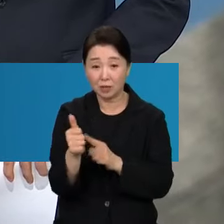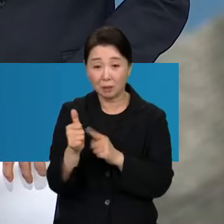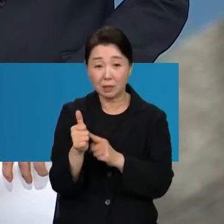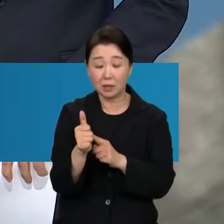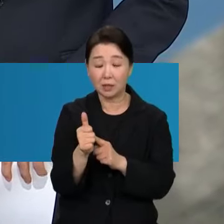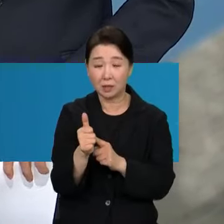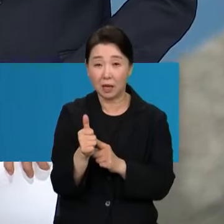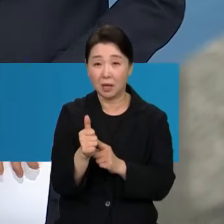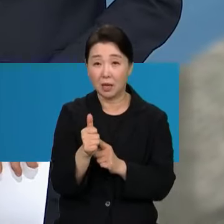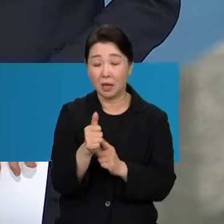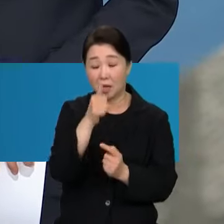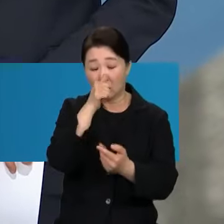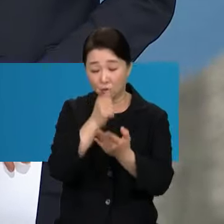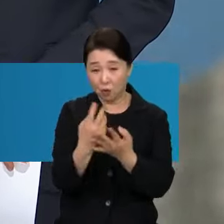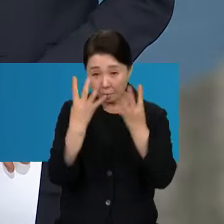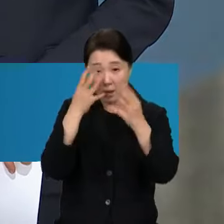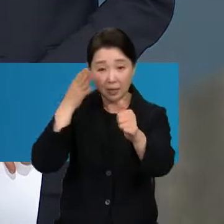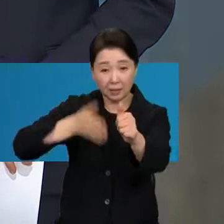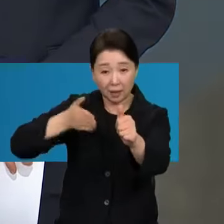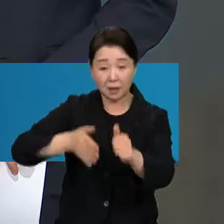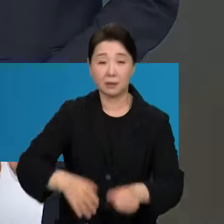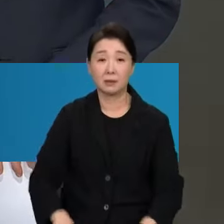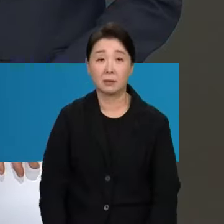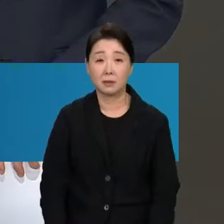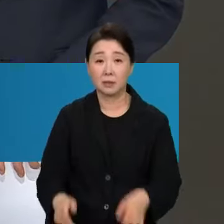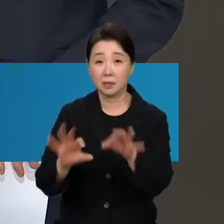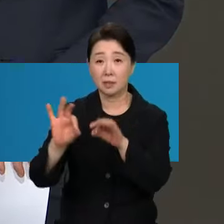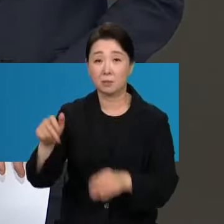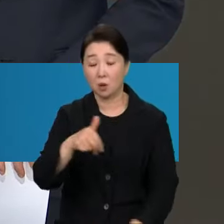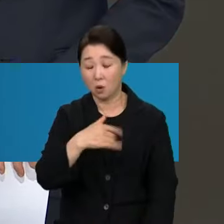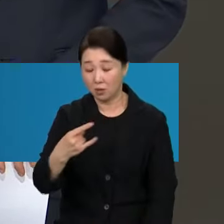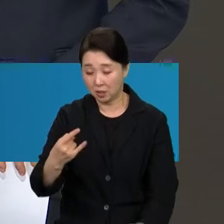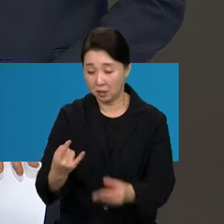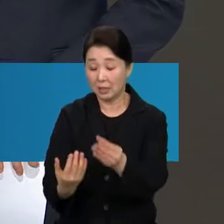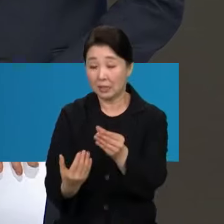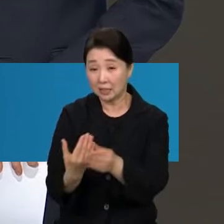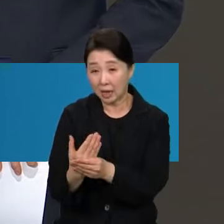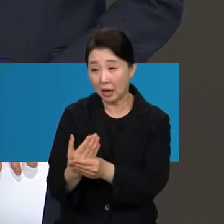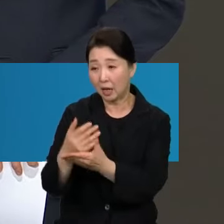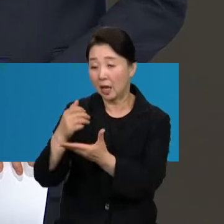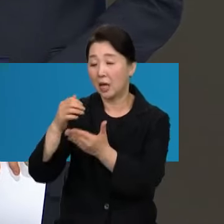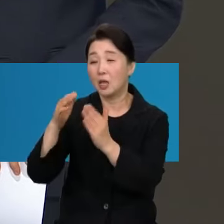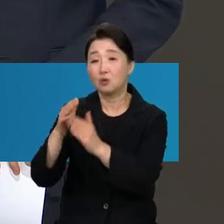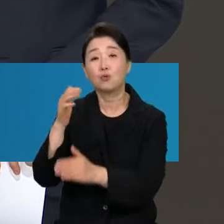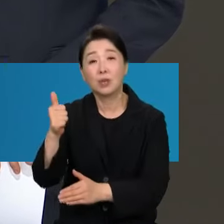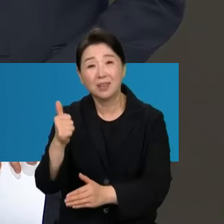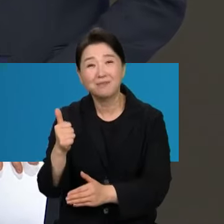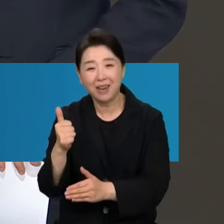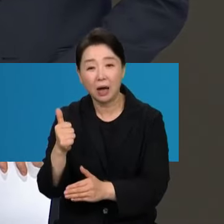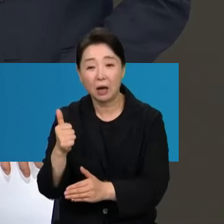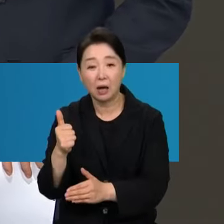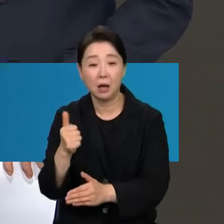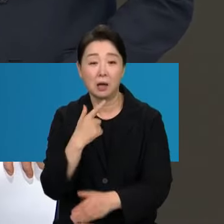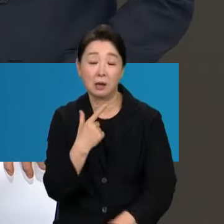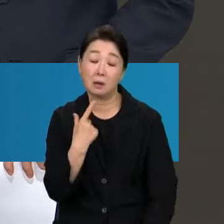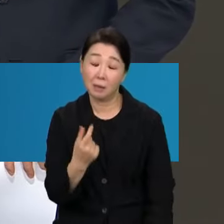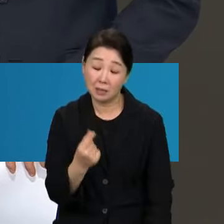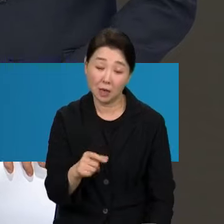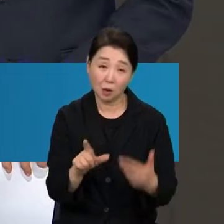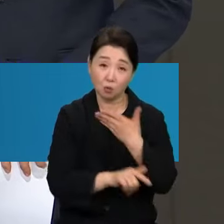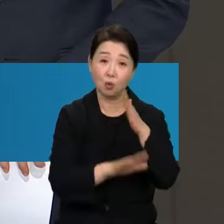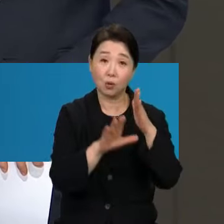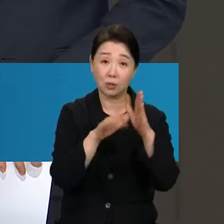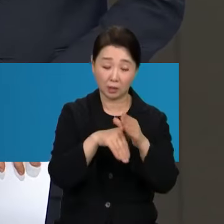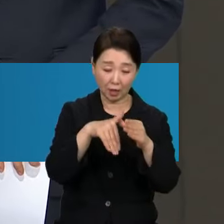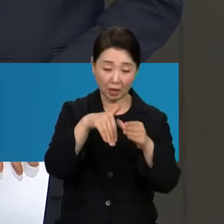선고해달라고 재판부에 요청했습니다. 김건희 여사 역시 이 사건의 전주 역할을 했다는 의심을 받고 있는데 오는 9월 선고